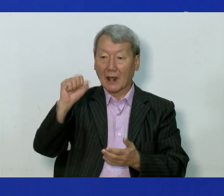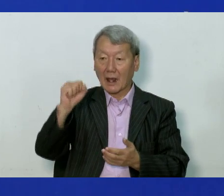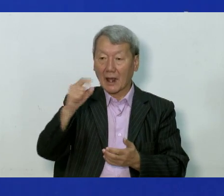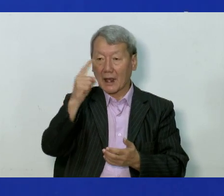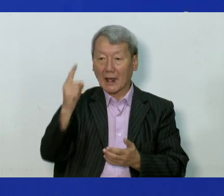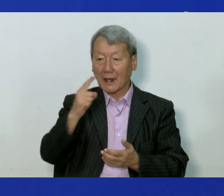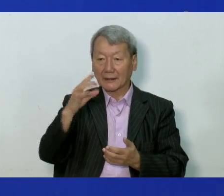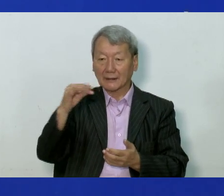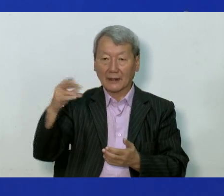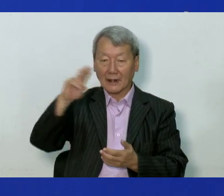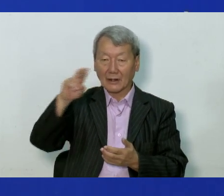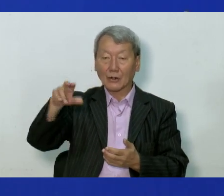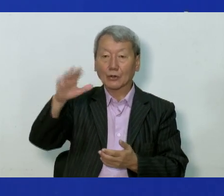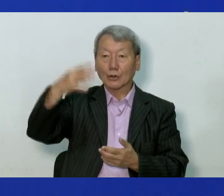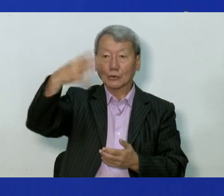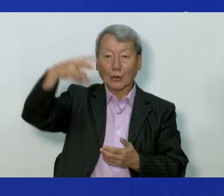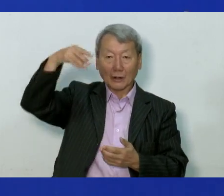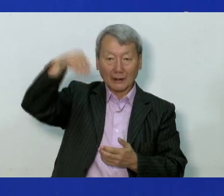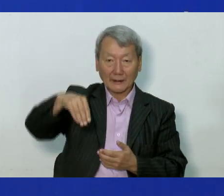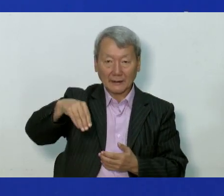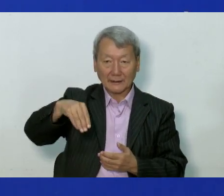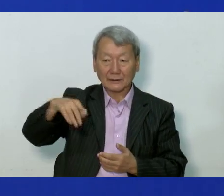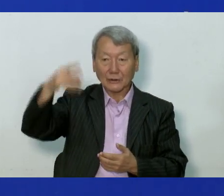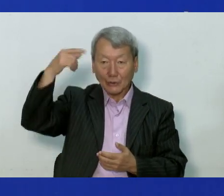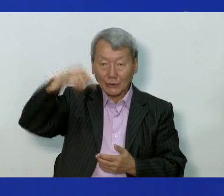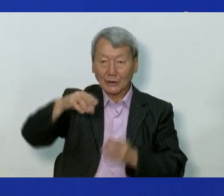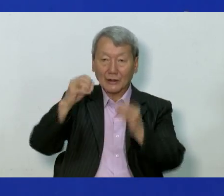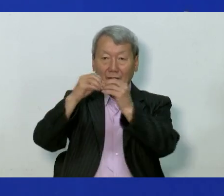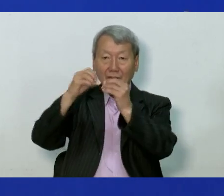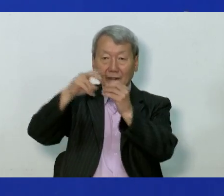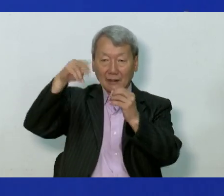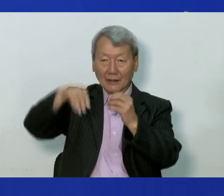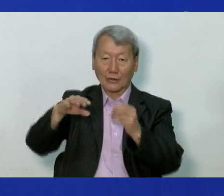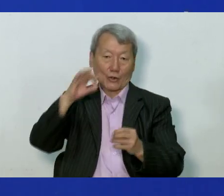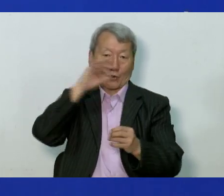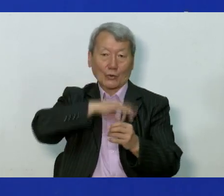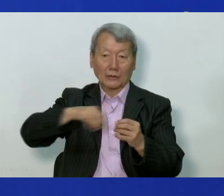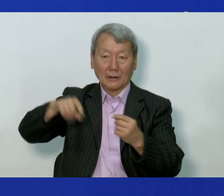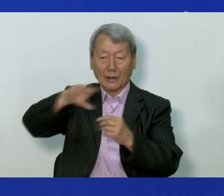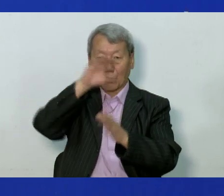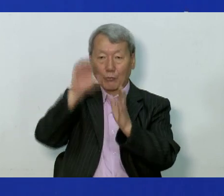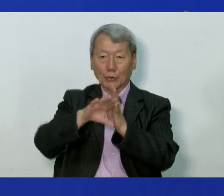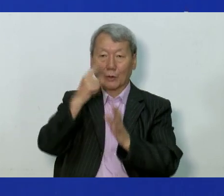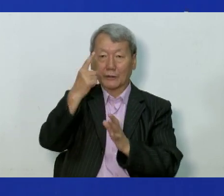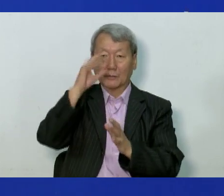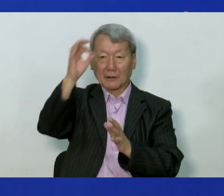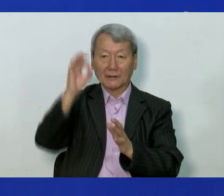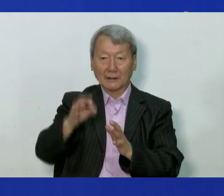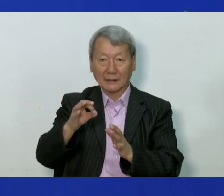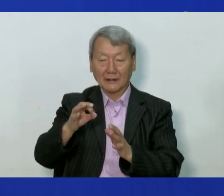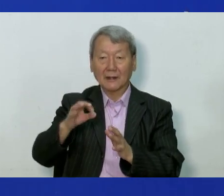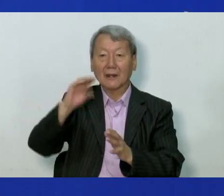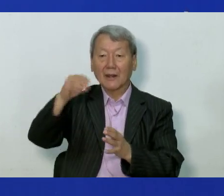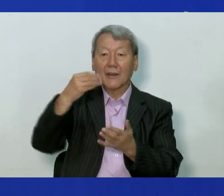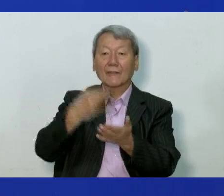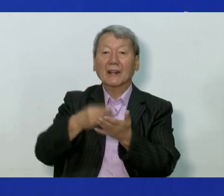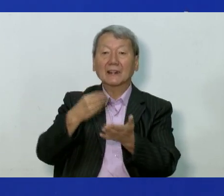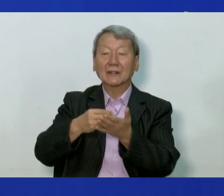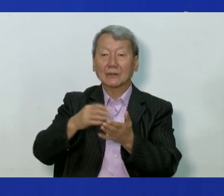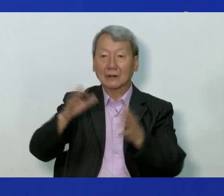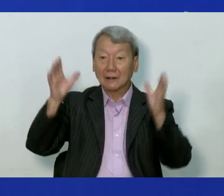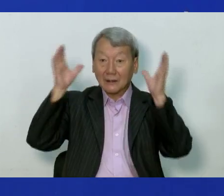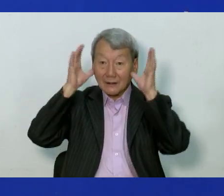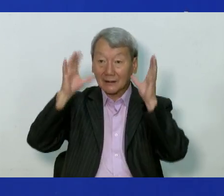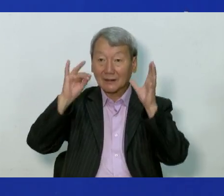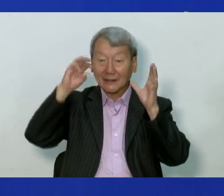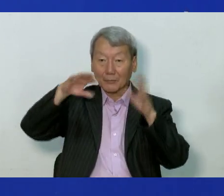это срок кредита 40 лет, в том числе 10 лет льготный период под 1% годовых. Финансовые условия Исламского